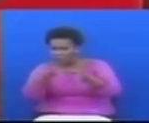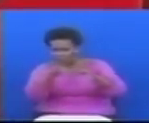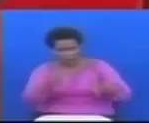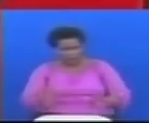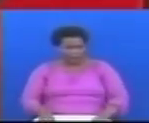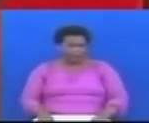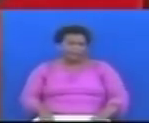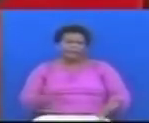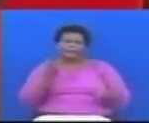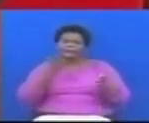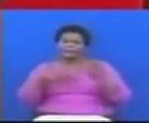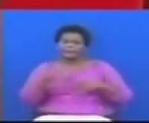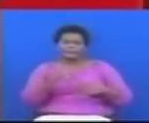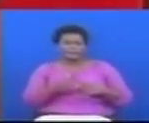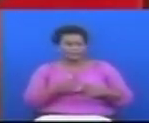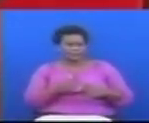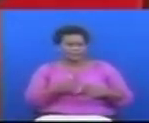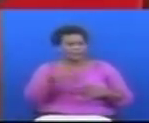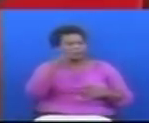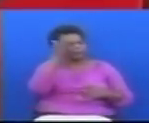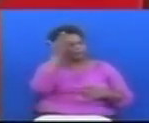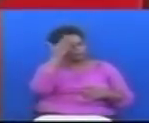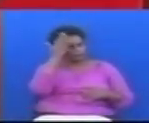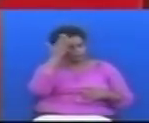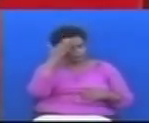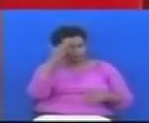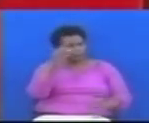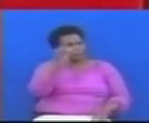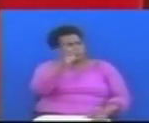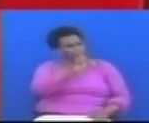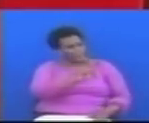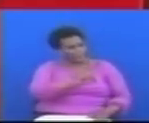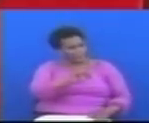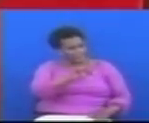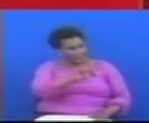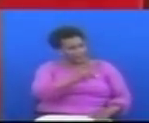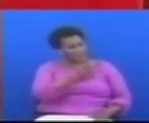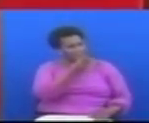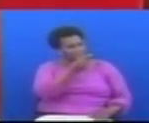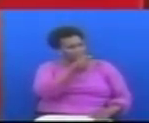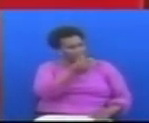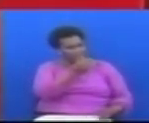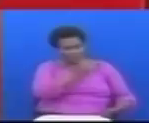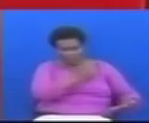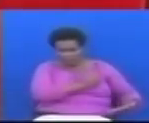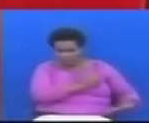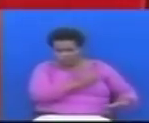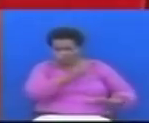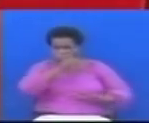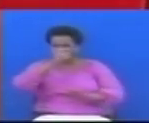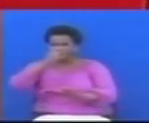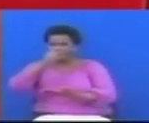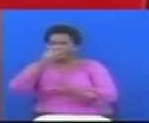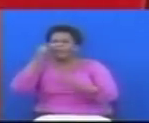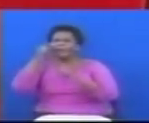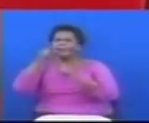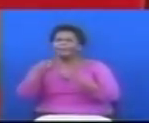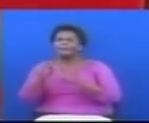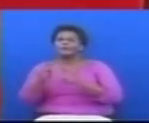Naibu Waziri, ni lini hiyo kazi ya kuitengeneza hiyo barabara itaanza?